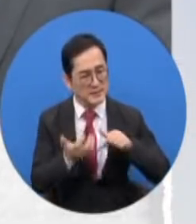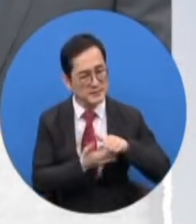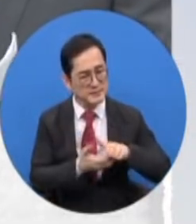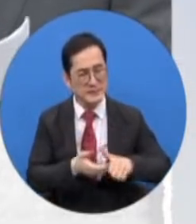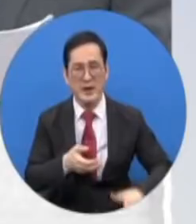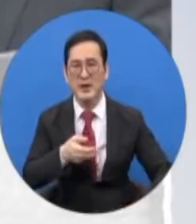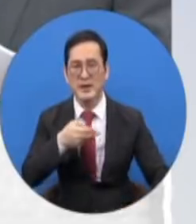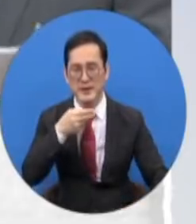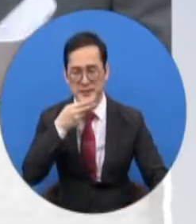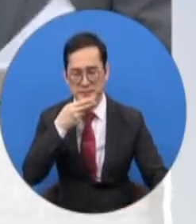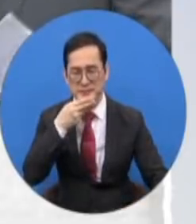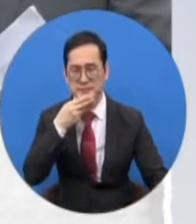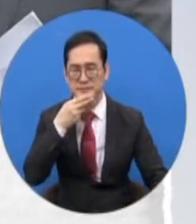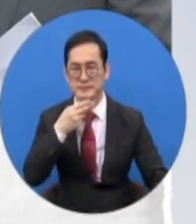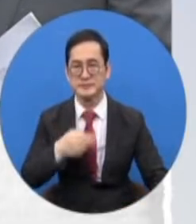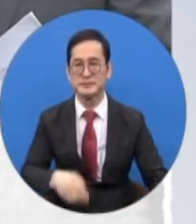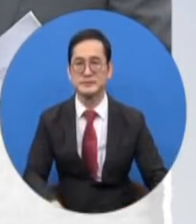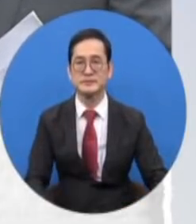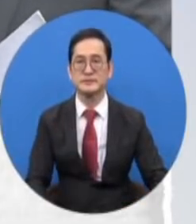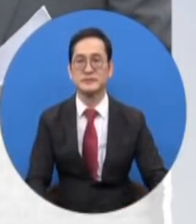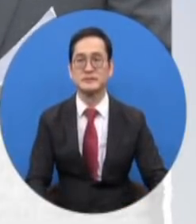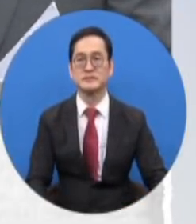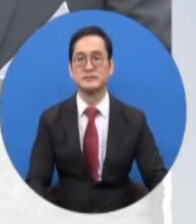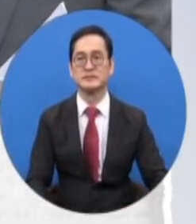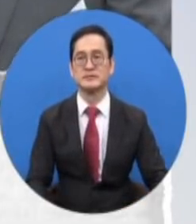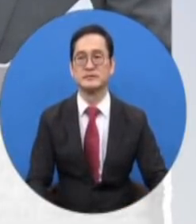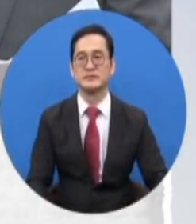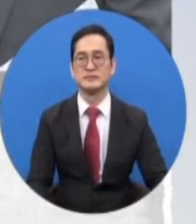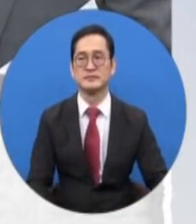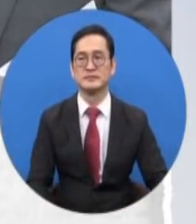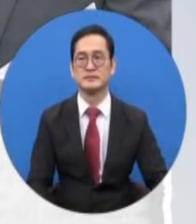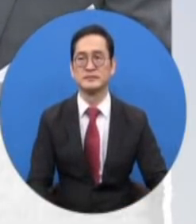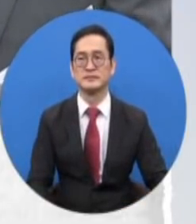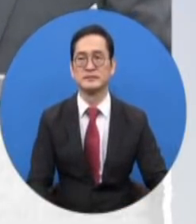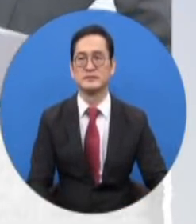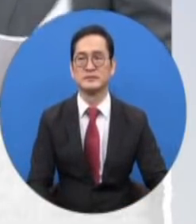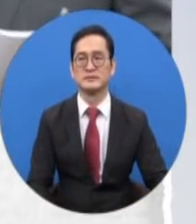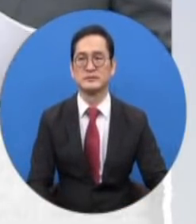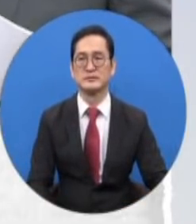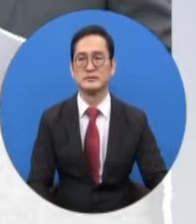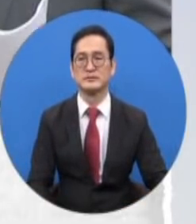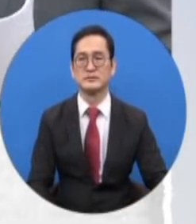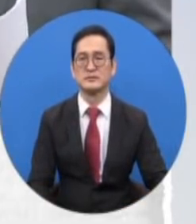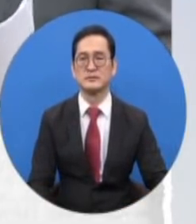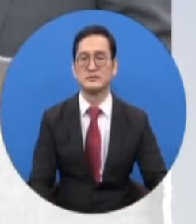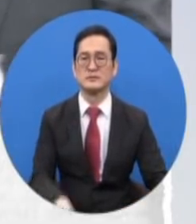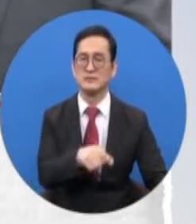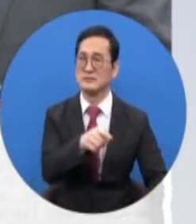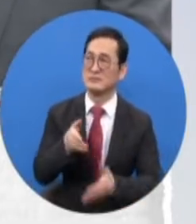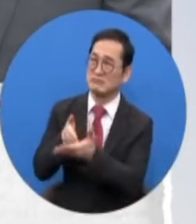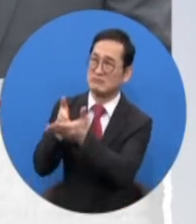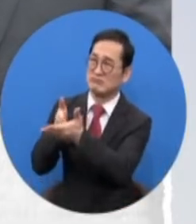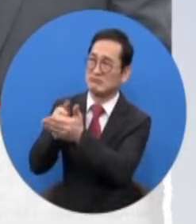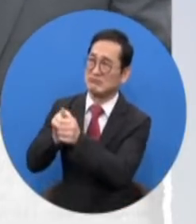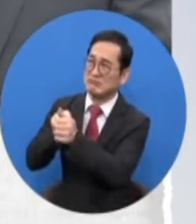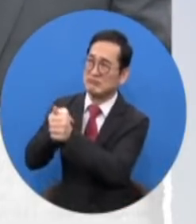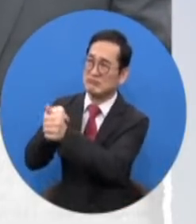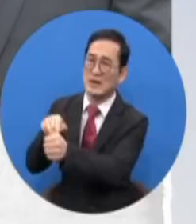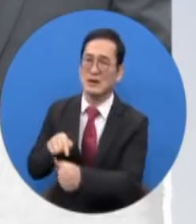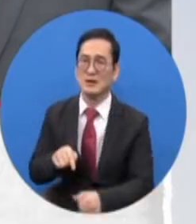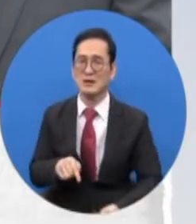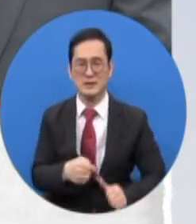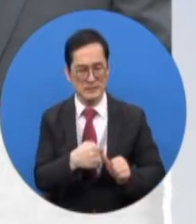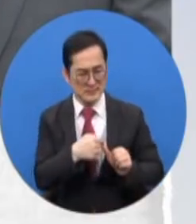보는데 그게 뭐냐면 이미 운신의 폭을 다 좁혀놓은 상태에서 청와대에다가 압박하는 그림이 만들어졌기 때문에 지금 이